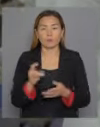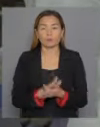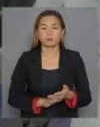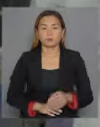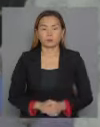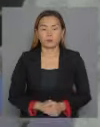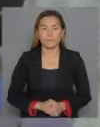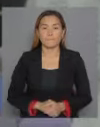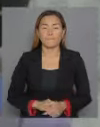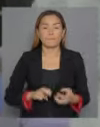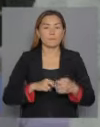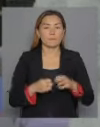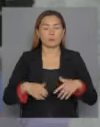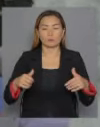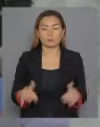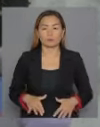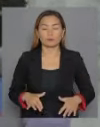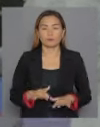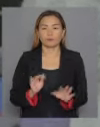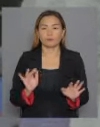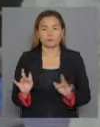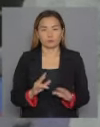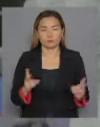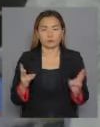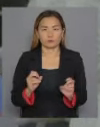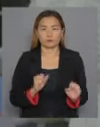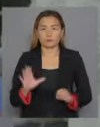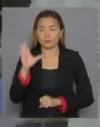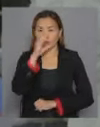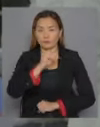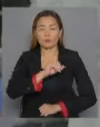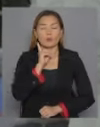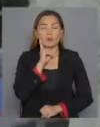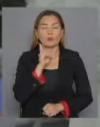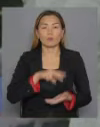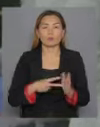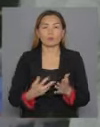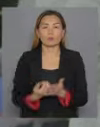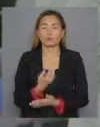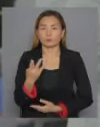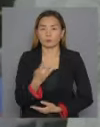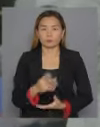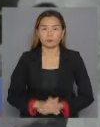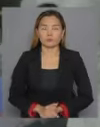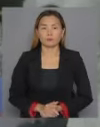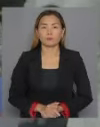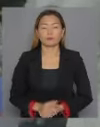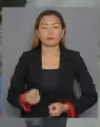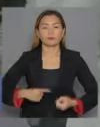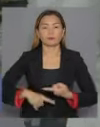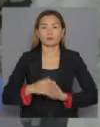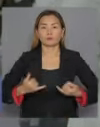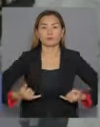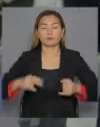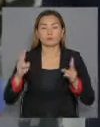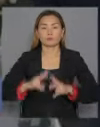сол проблемаларды шешудің алдын алудың жолдарын, яғни инновациялық жасыл жолдарын табу болып табылады. Біз дейтін, өзіңіз